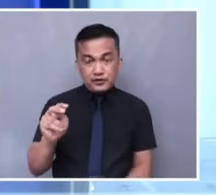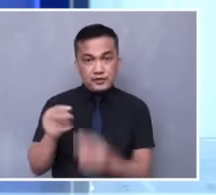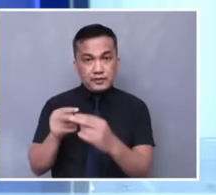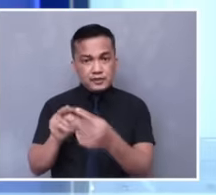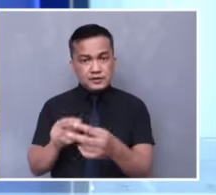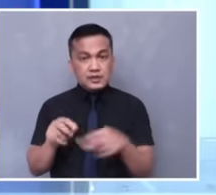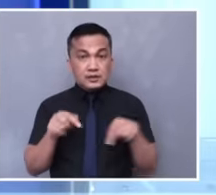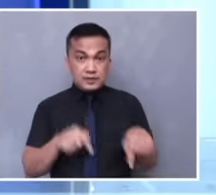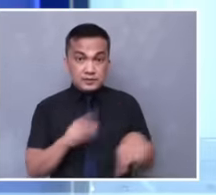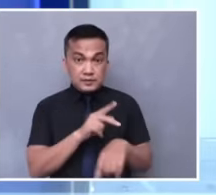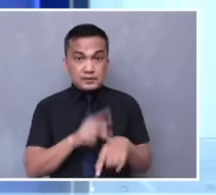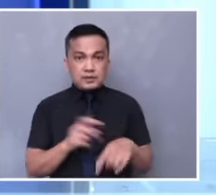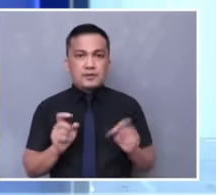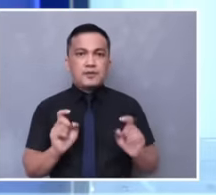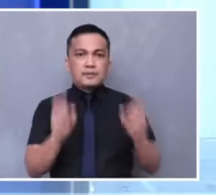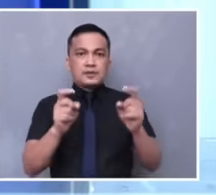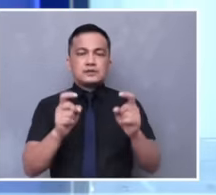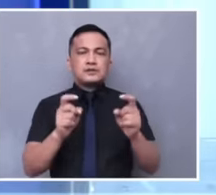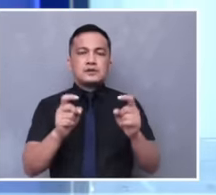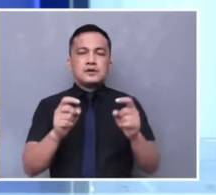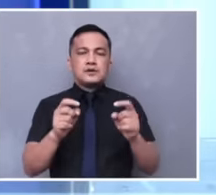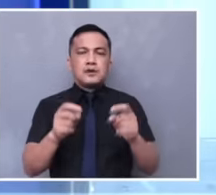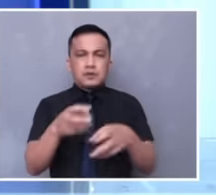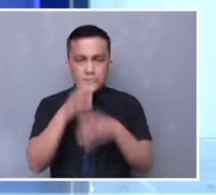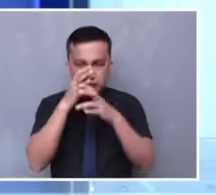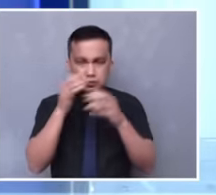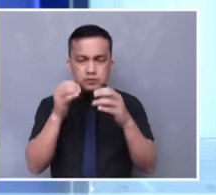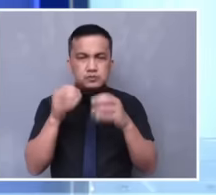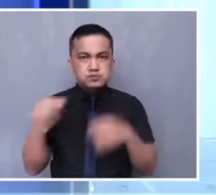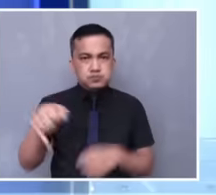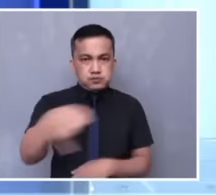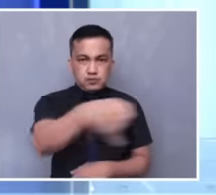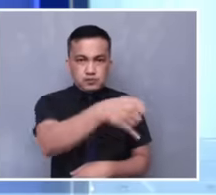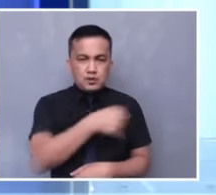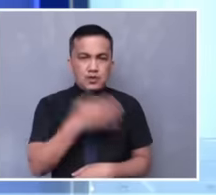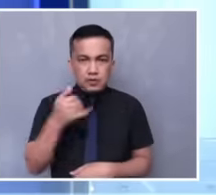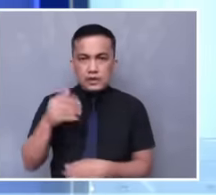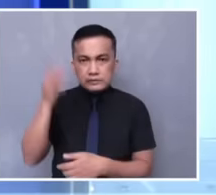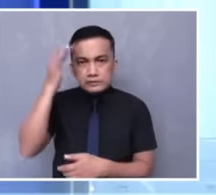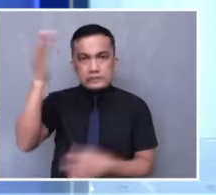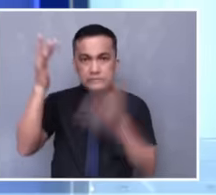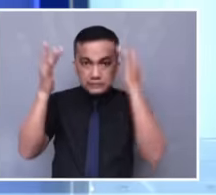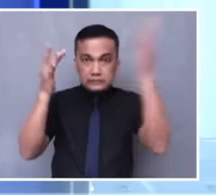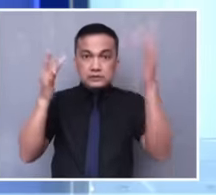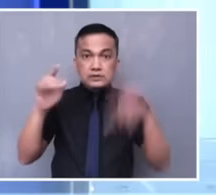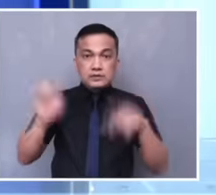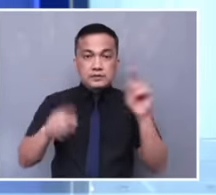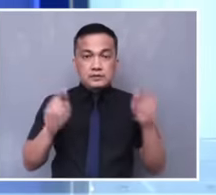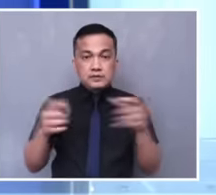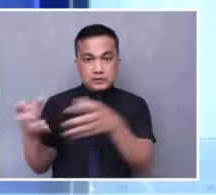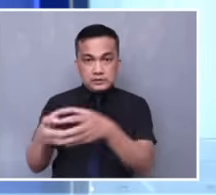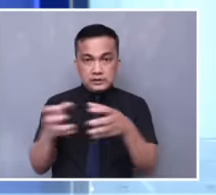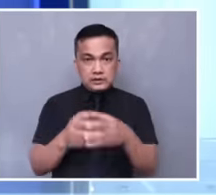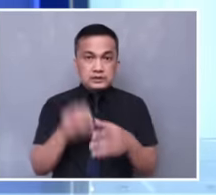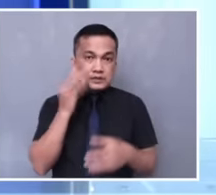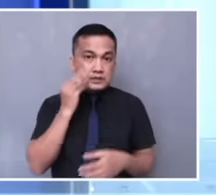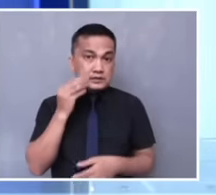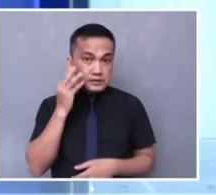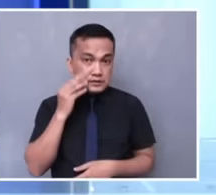ang paghihigpit sa border dahil na rin sa mga natutunan ng iba't ibang ahensya sa naging karanasan sa Delta